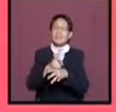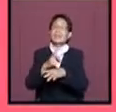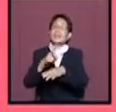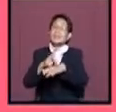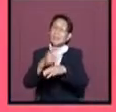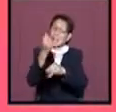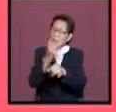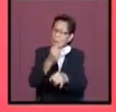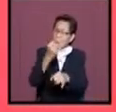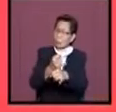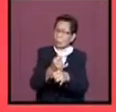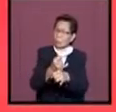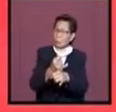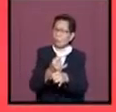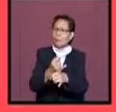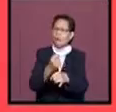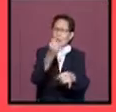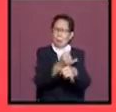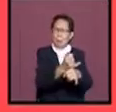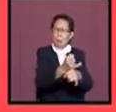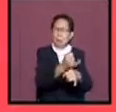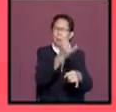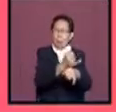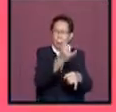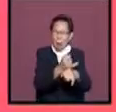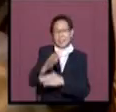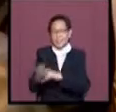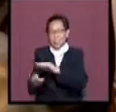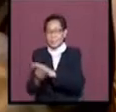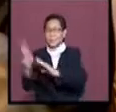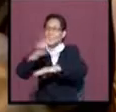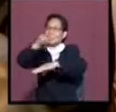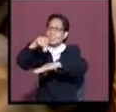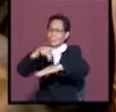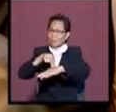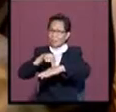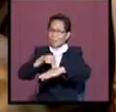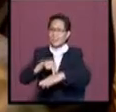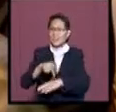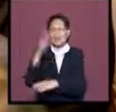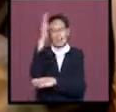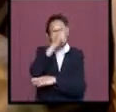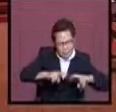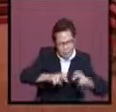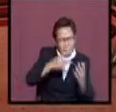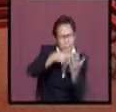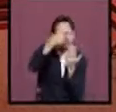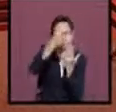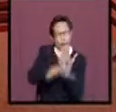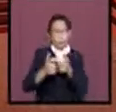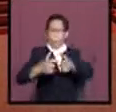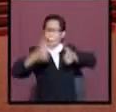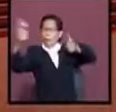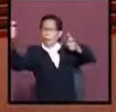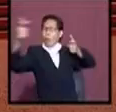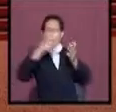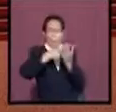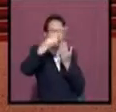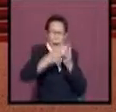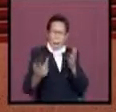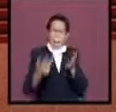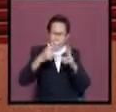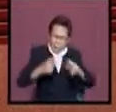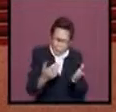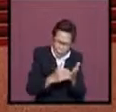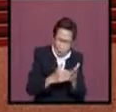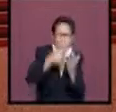menjatuhkan kerajaan PH. Tun Dr. Mahathir mahu rakyat memikirkan bagaimana dahulunya UMNO dan PAS sebagai parti yang saling berbalah